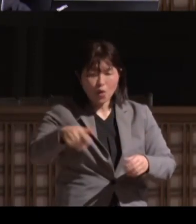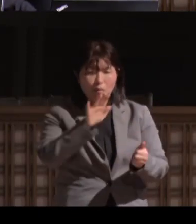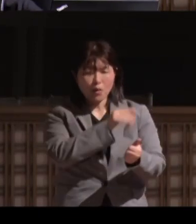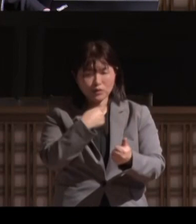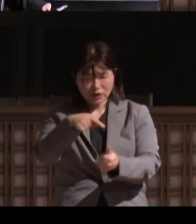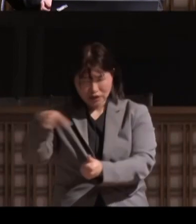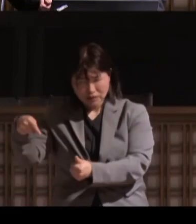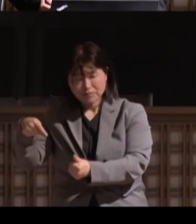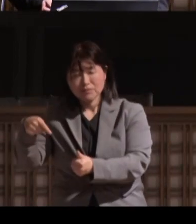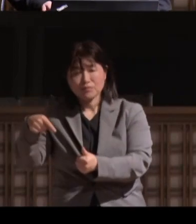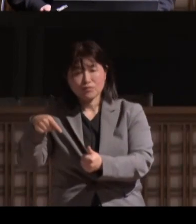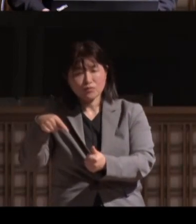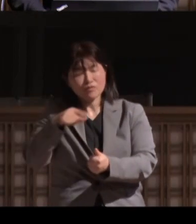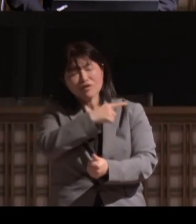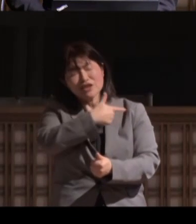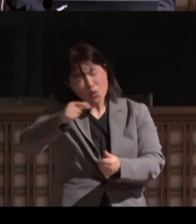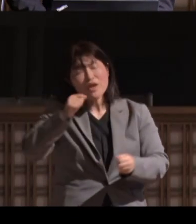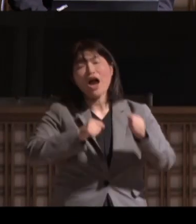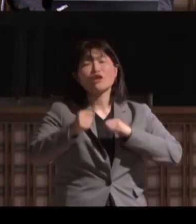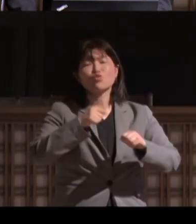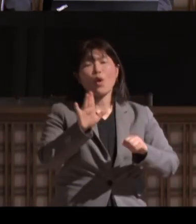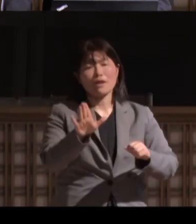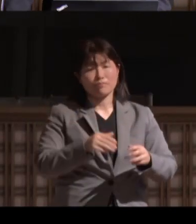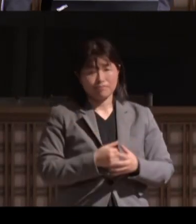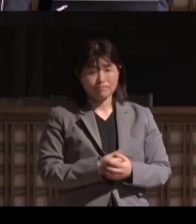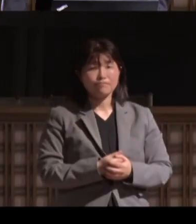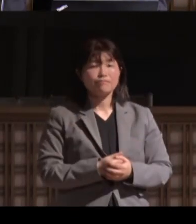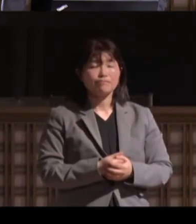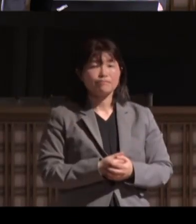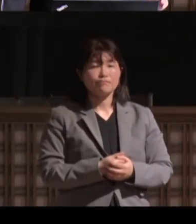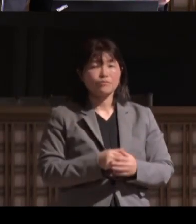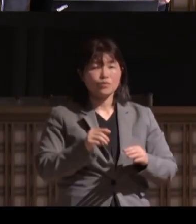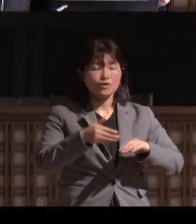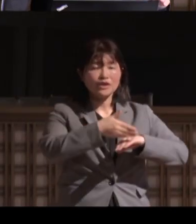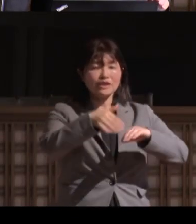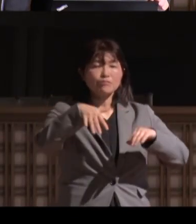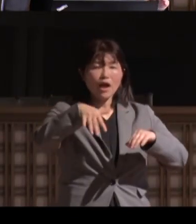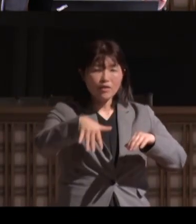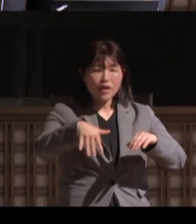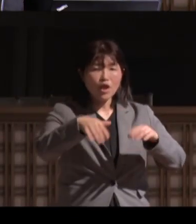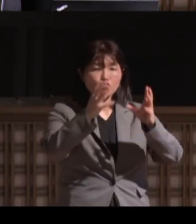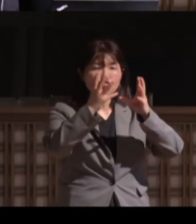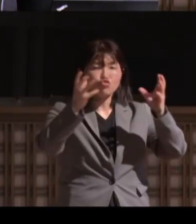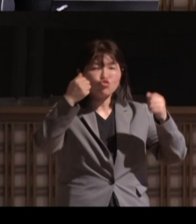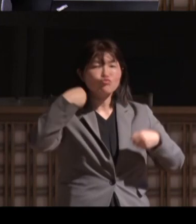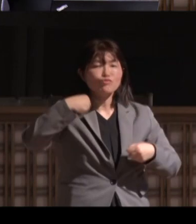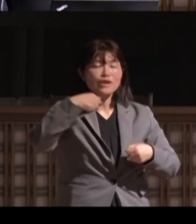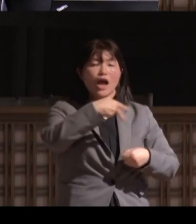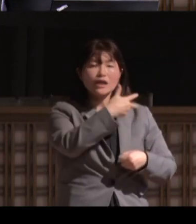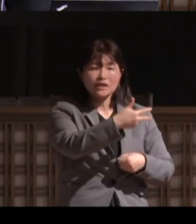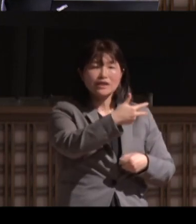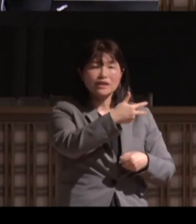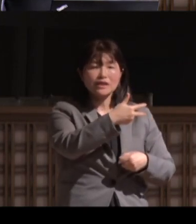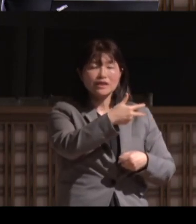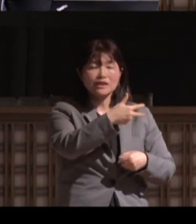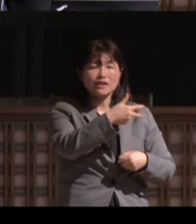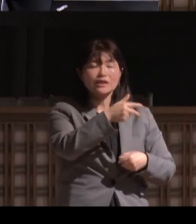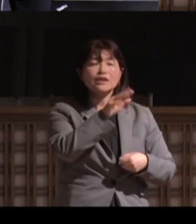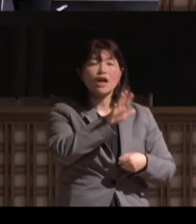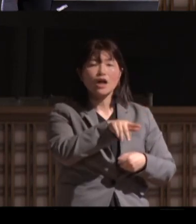活動をしている組織がございえこちらはですね島根県の雲南市にあります地域出